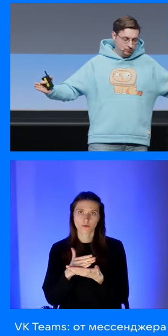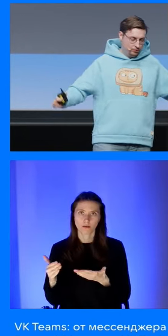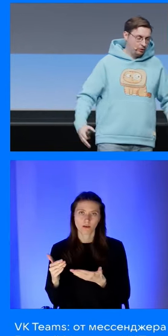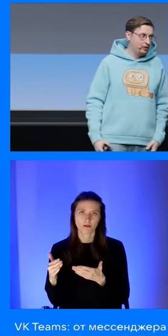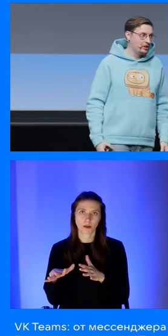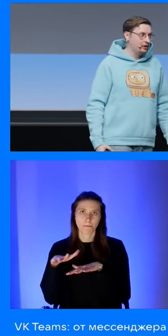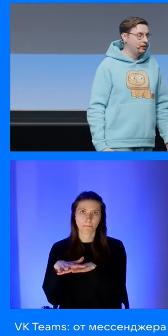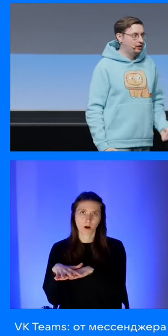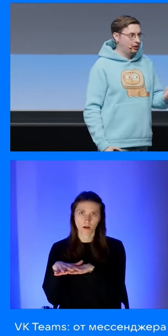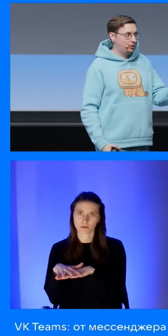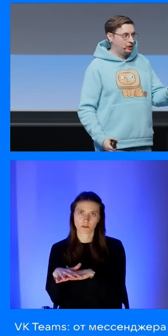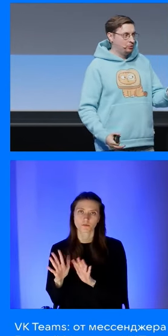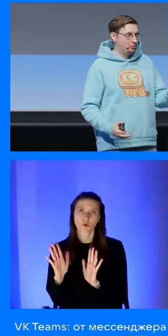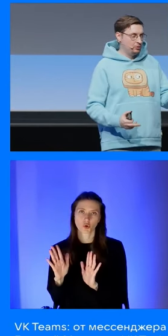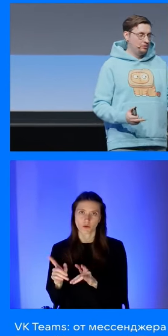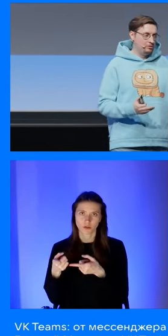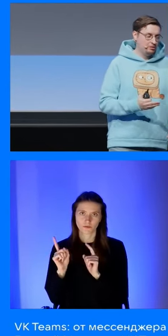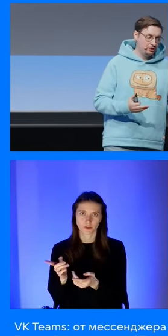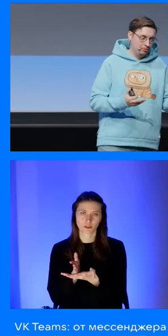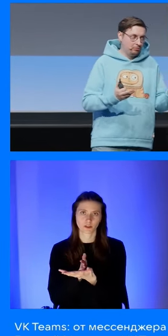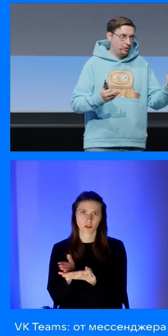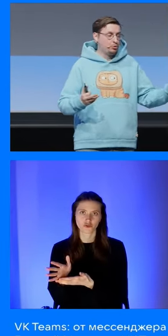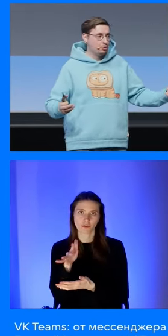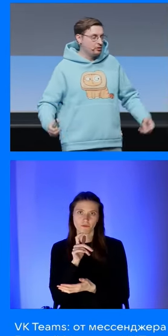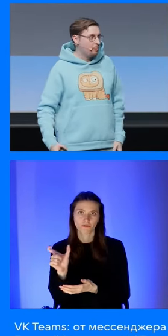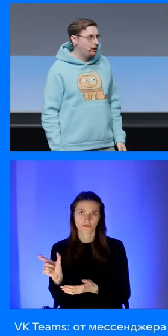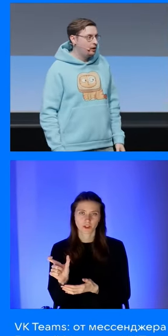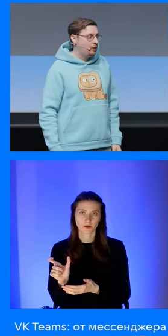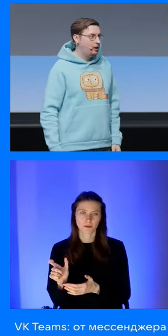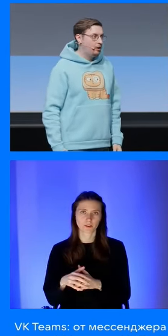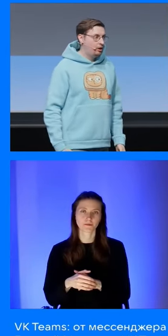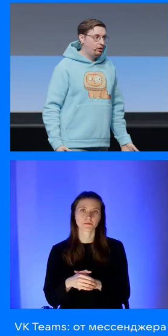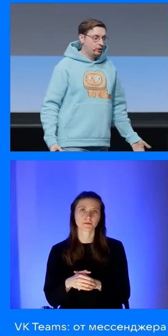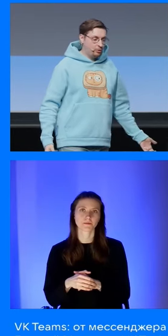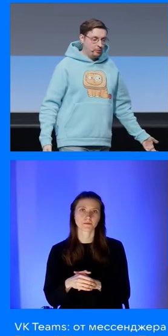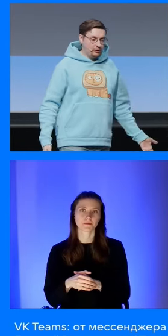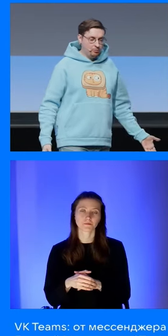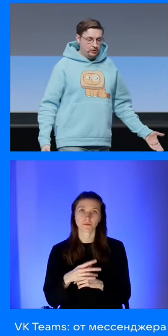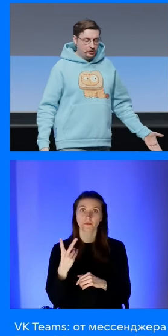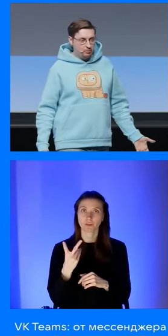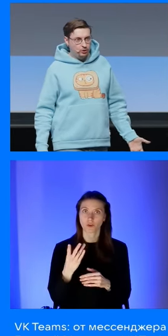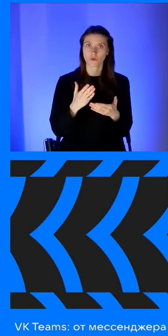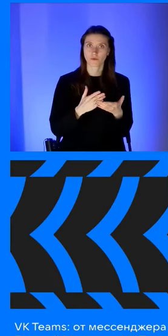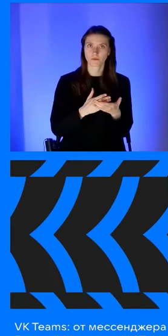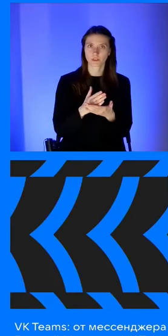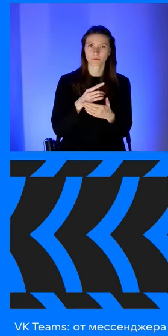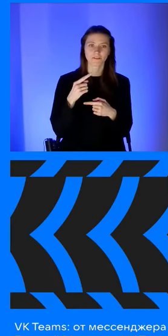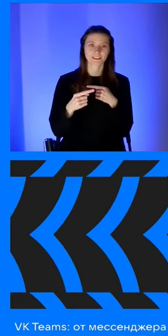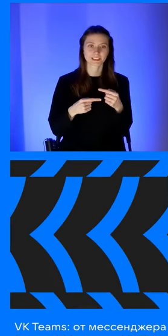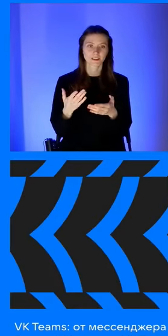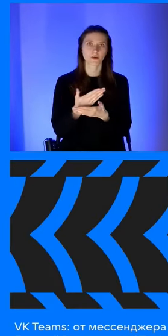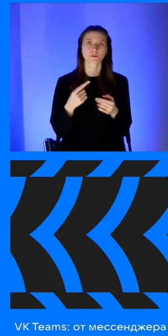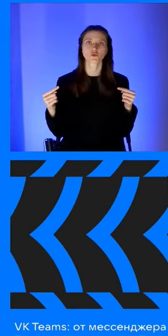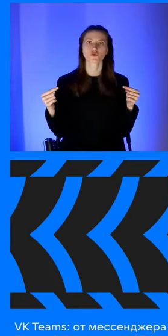вот только в горизонталь и только одну сущность. Второй момент. Всегда мы точно